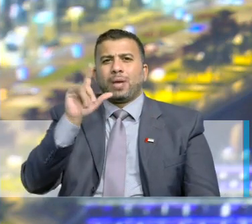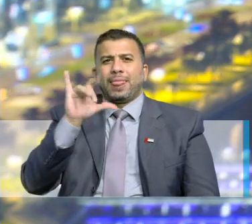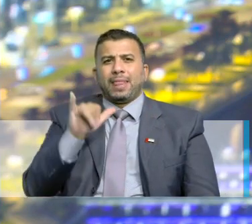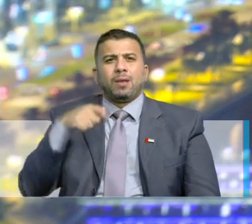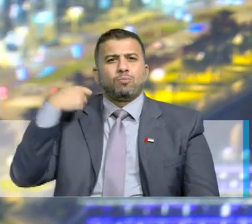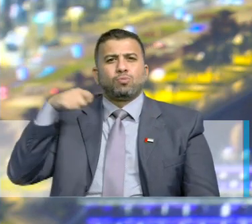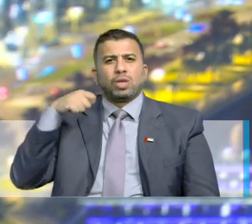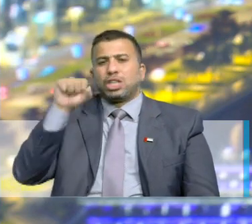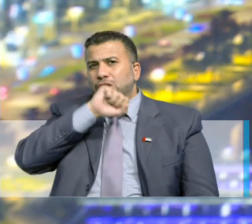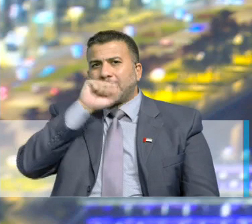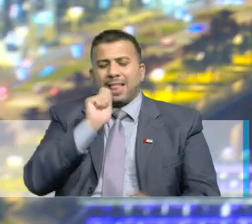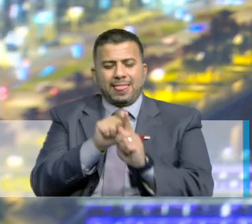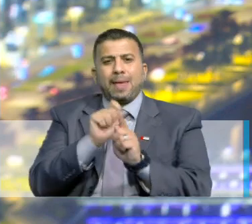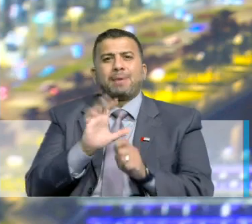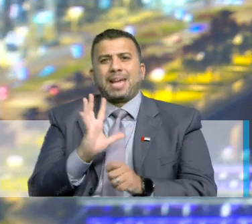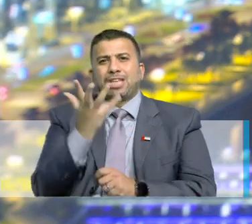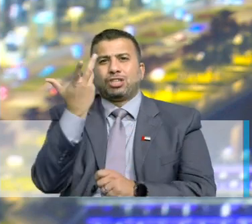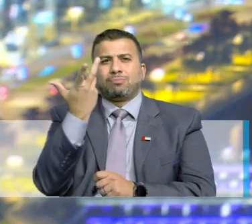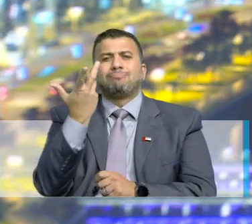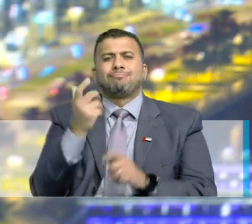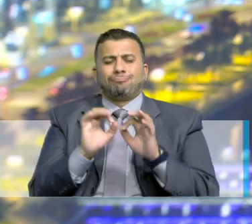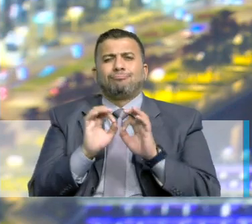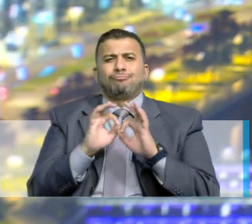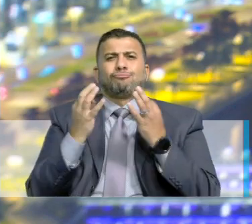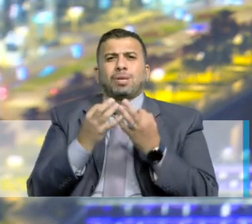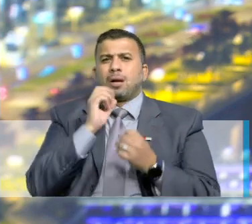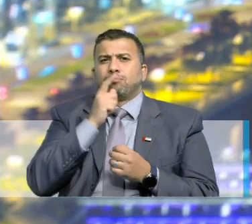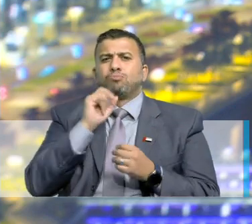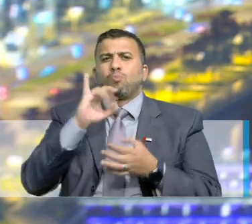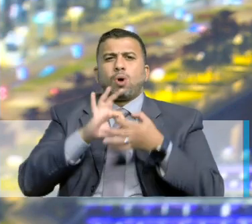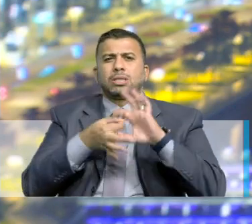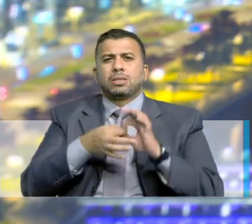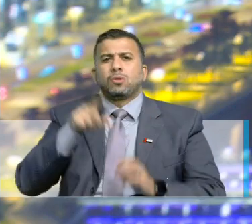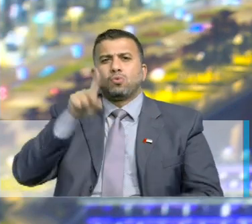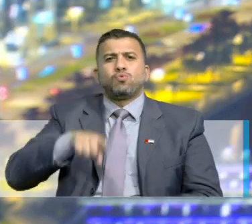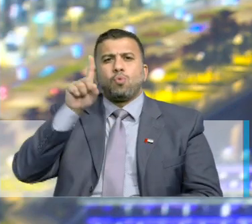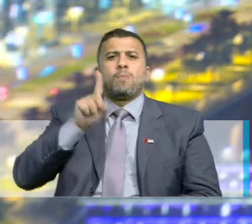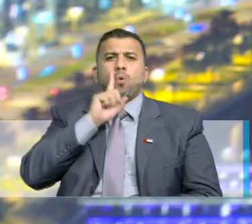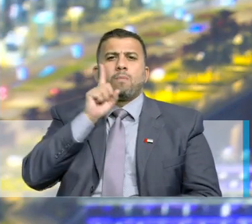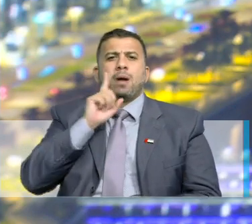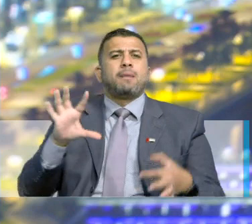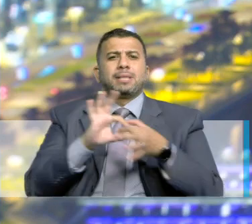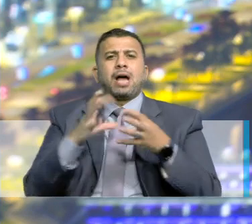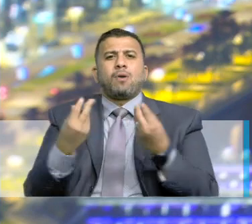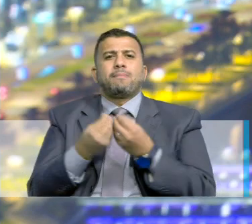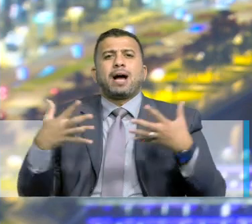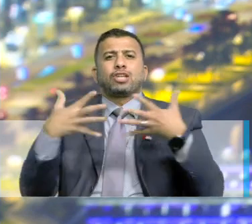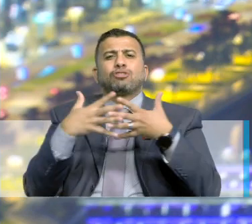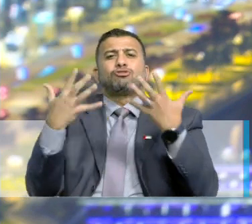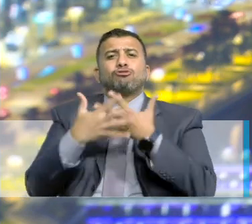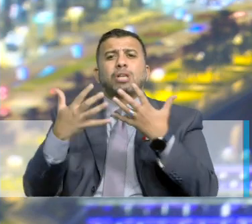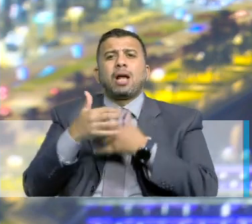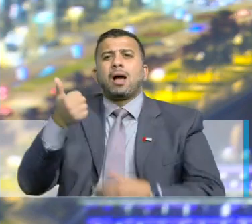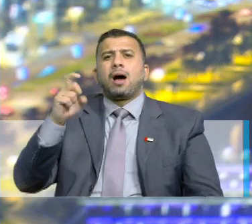عام مؤسسة الشارقة للتمكين الاجتماعي. نظمت المؤسسة فعالية بمناسبة يوم الأم بالتعاون مع